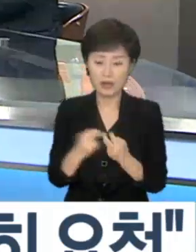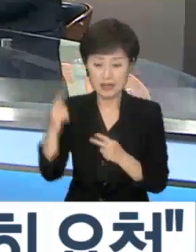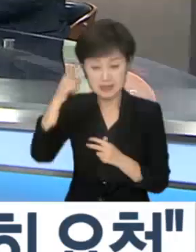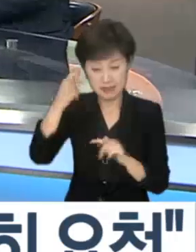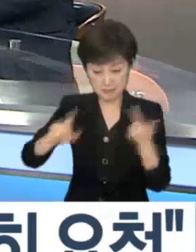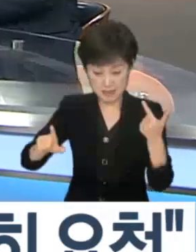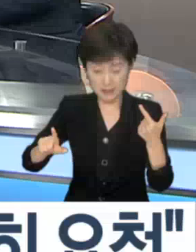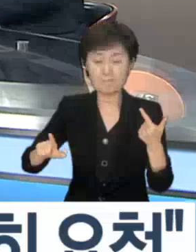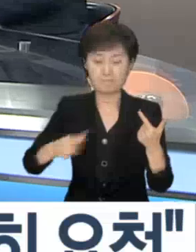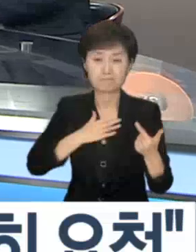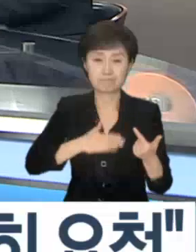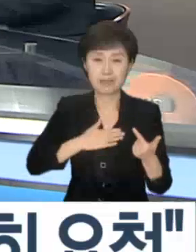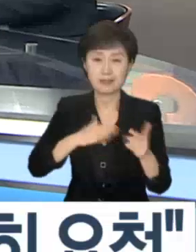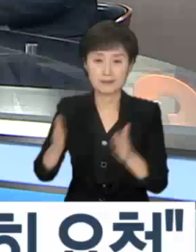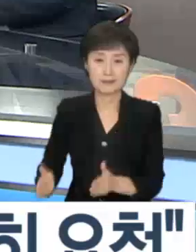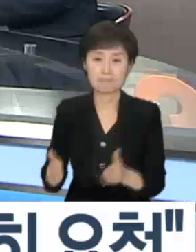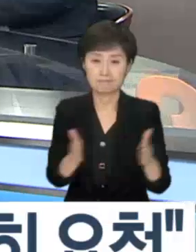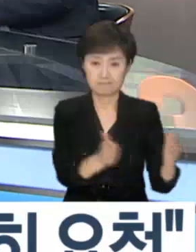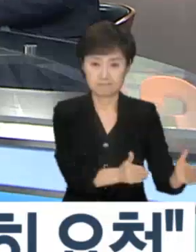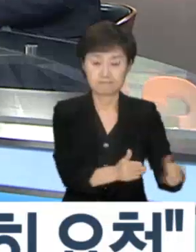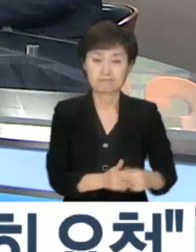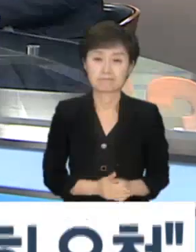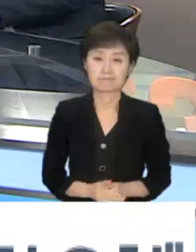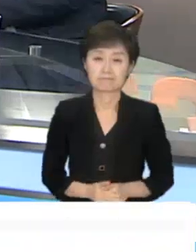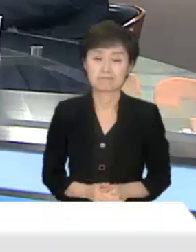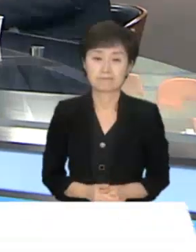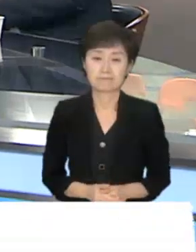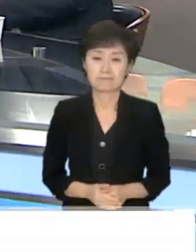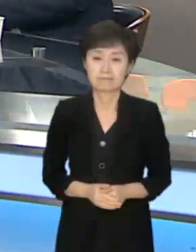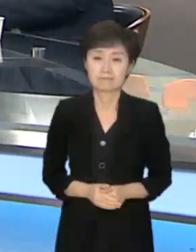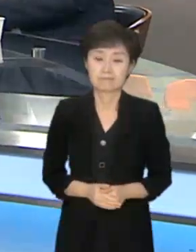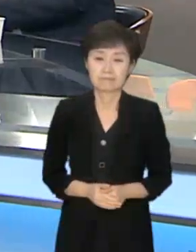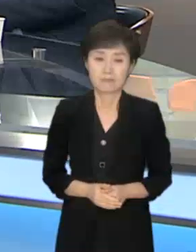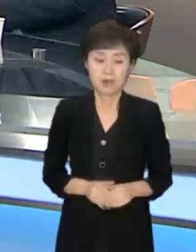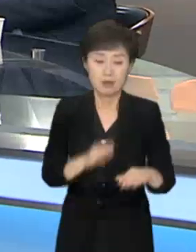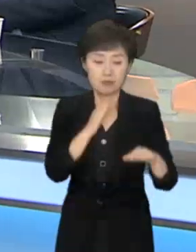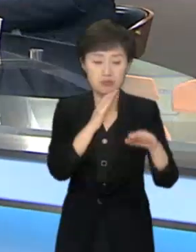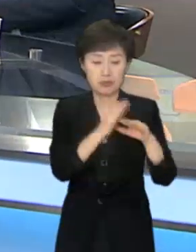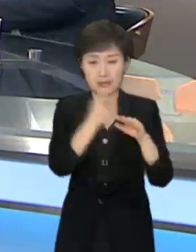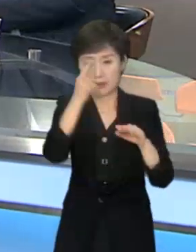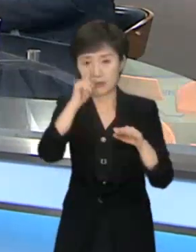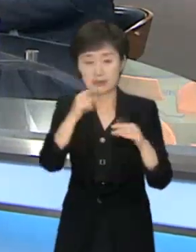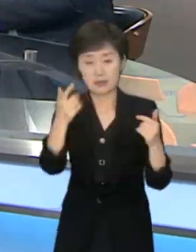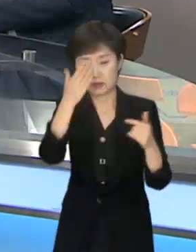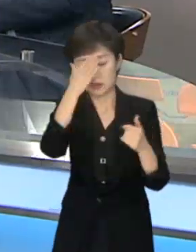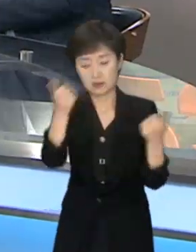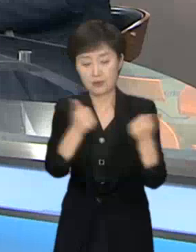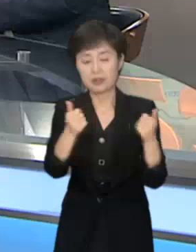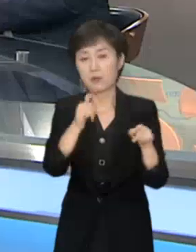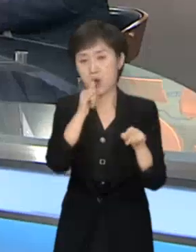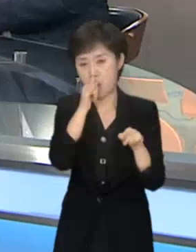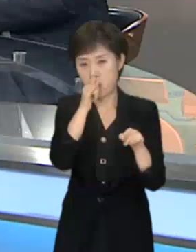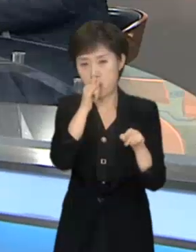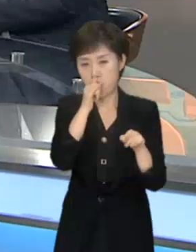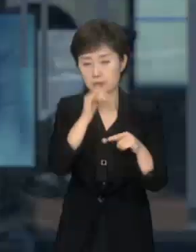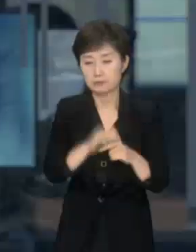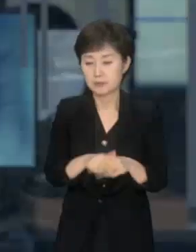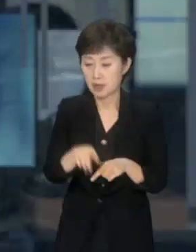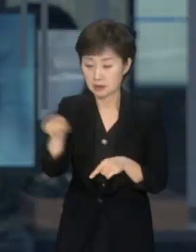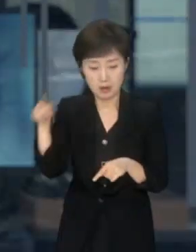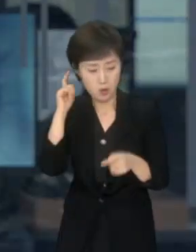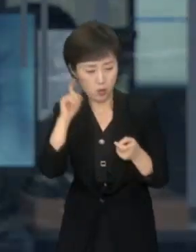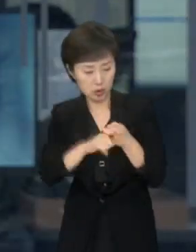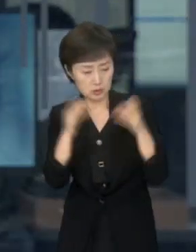있으시기 때문에 이제 주제를 좀 바꿔 보도록 하겠습니다 북로회담 소식이 어제 관심을 모았고요 정치권에서 역시